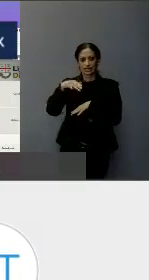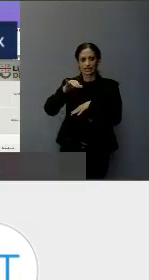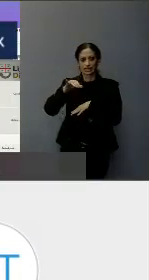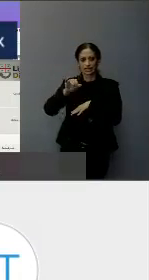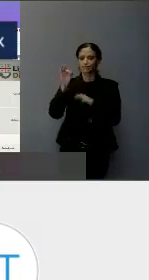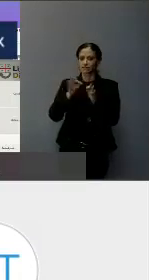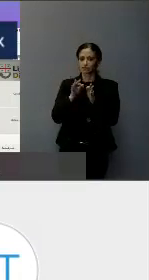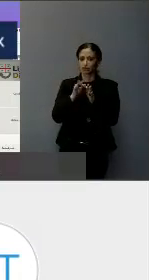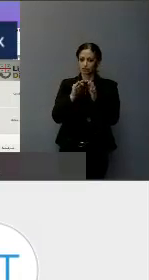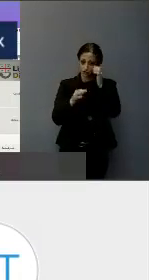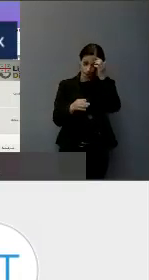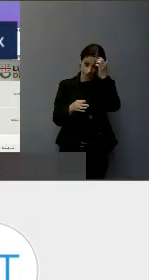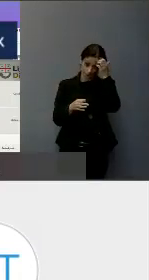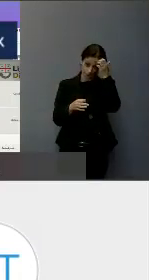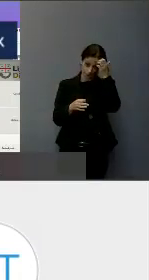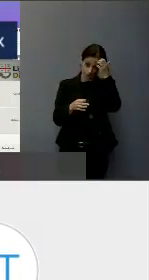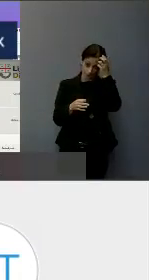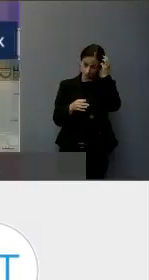volée